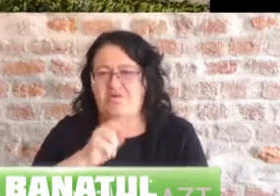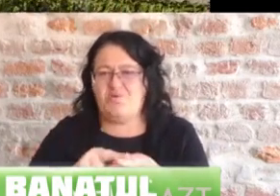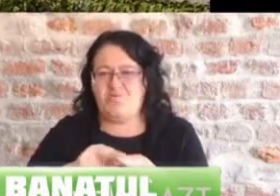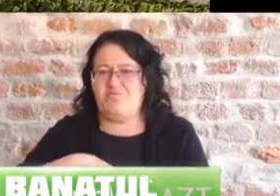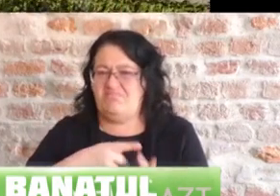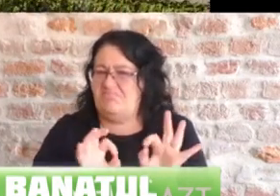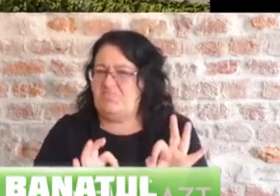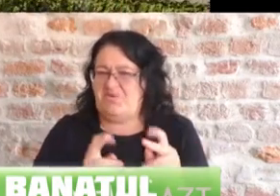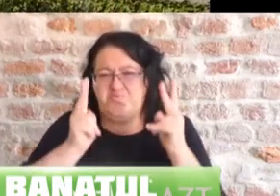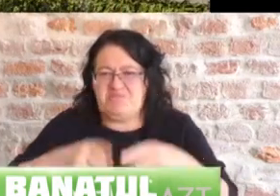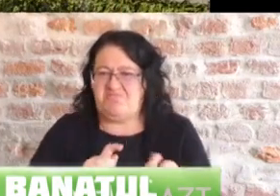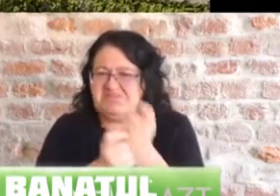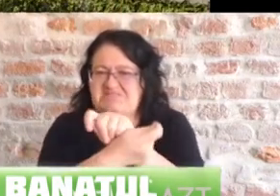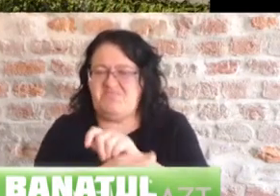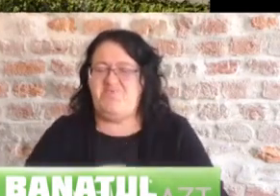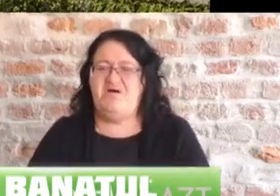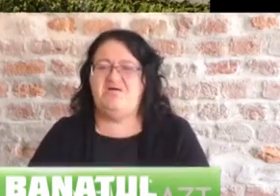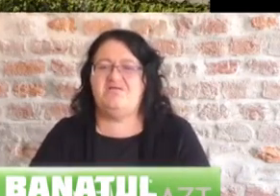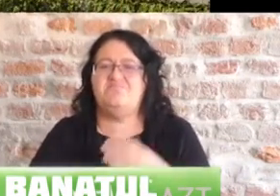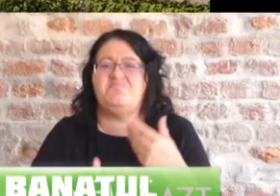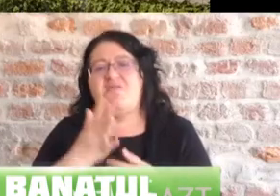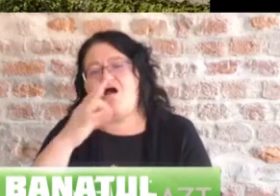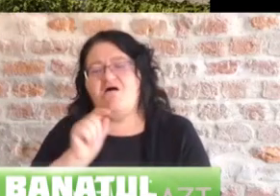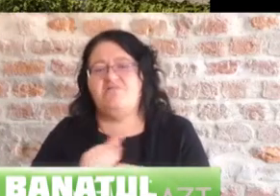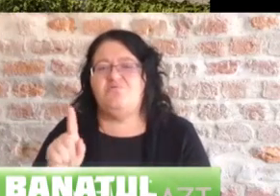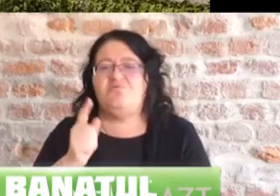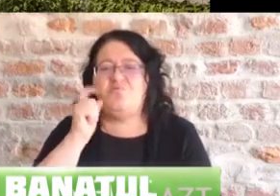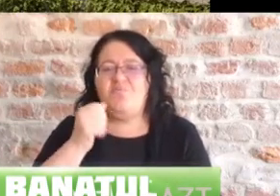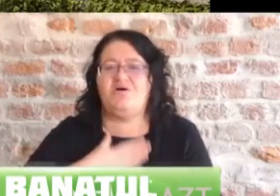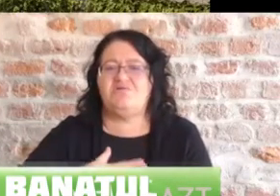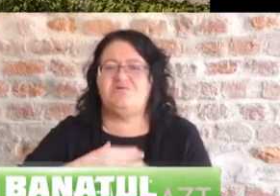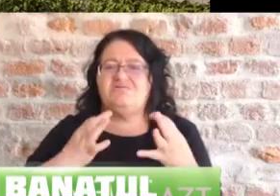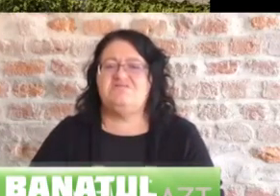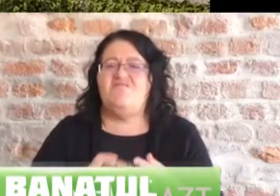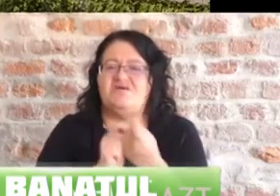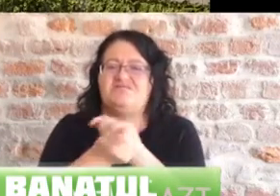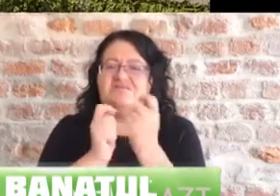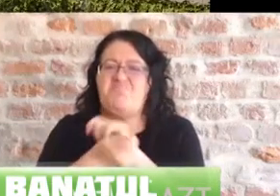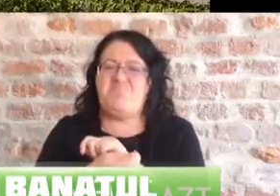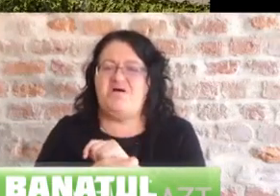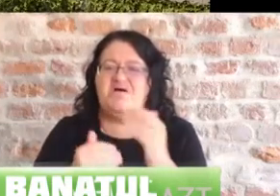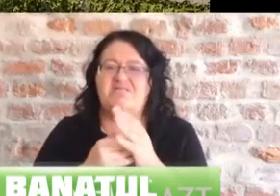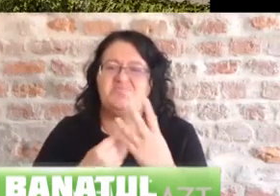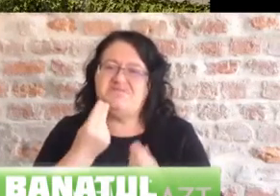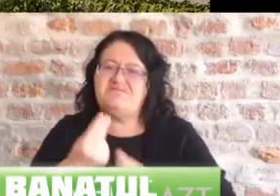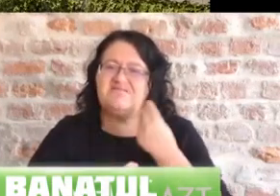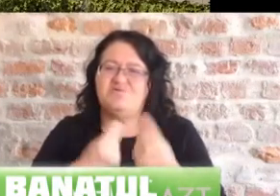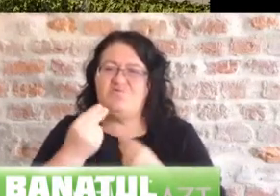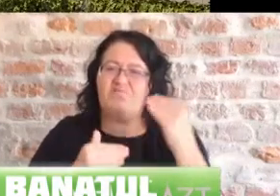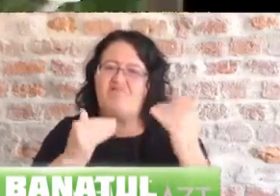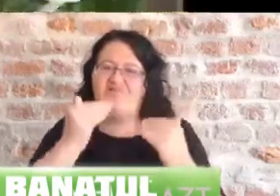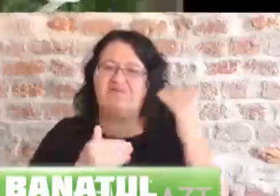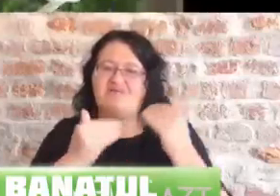e, nu trebuie să facem nimic. Pe de altă parte erau și cei care vreau să fie cu totul schimbat, și atunci a trebuit să jonglăm